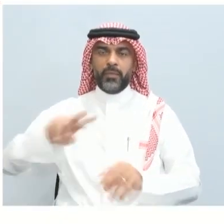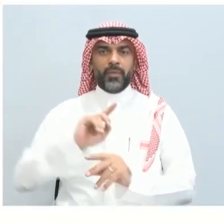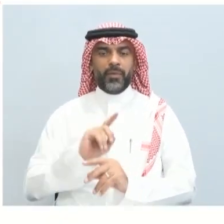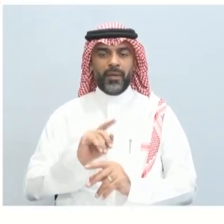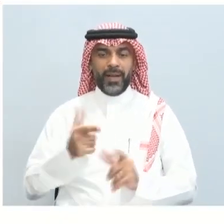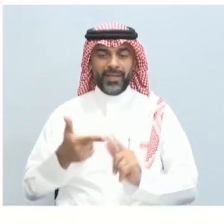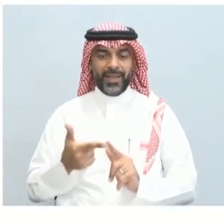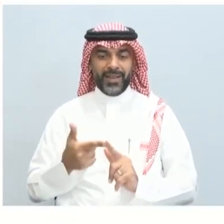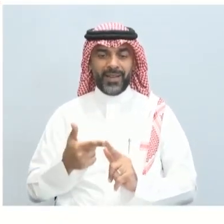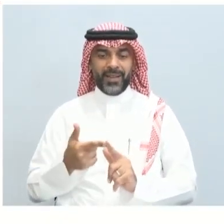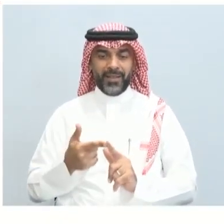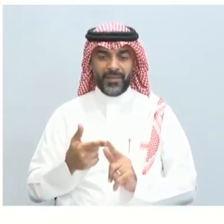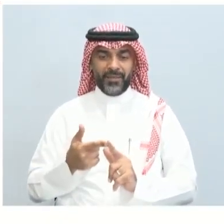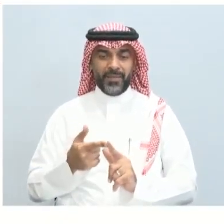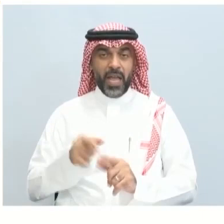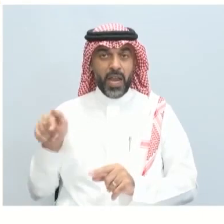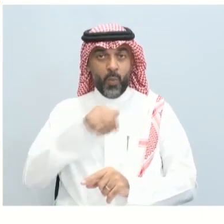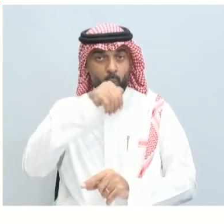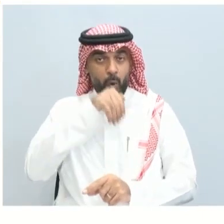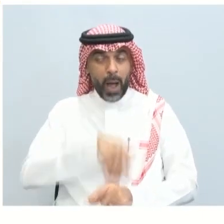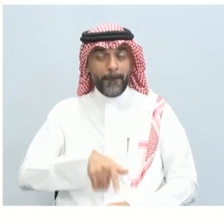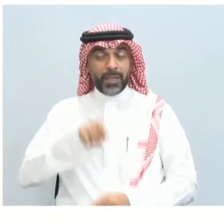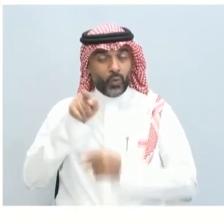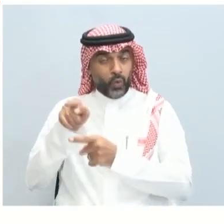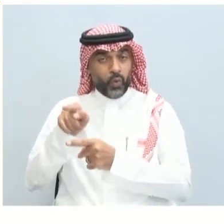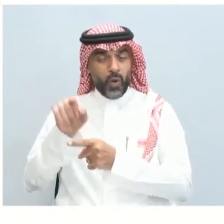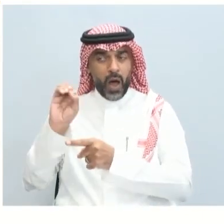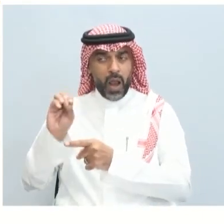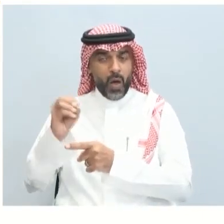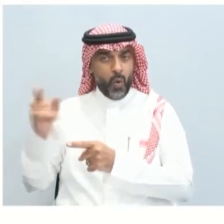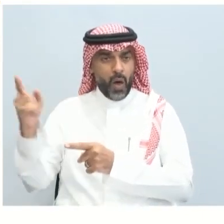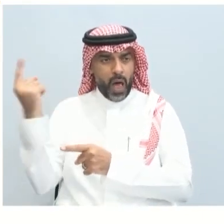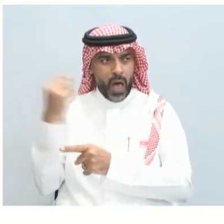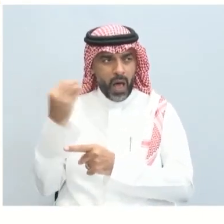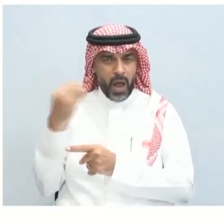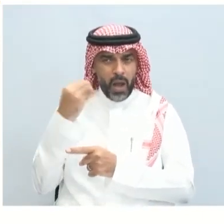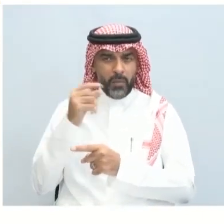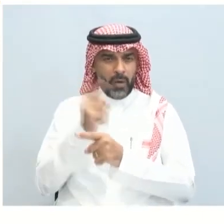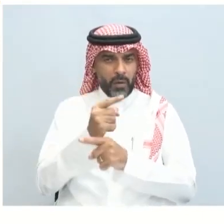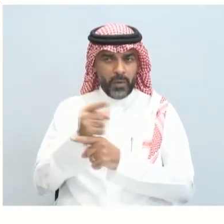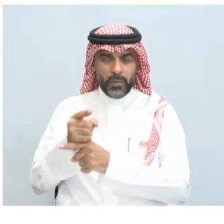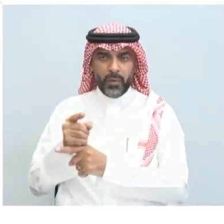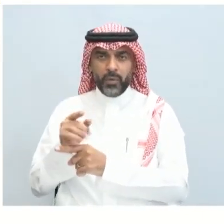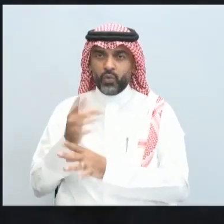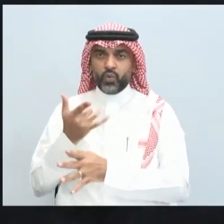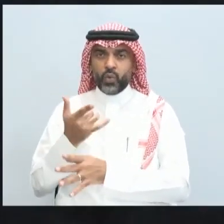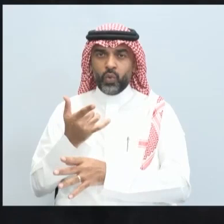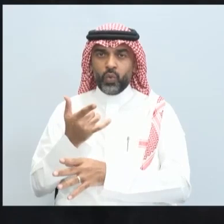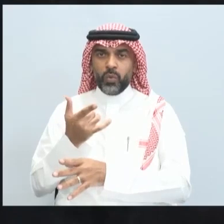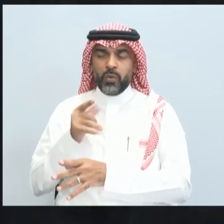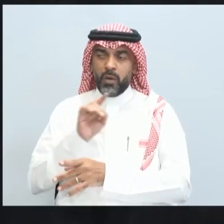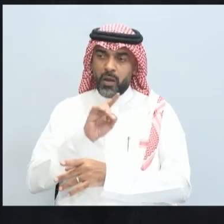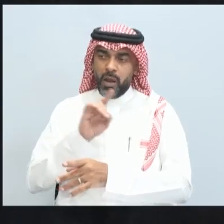انه صلى الله عليه وسلم نفسه نهى عن الغلوفي الى اخر لحظاته وهو يدعو الله عز وجل